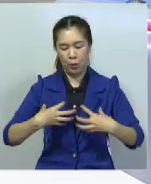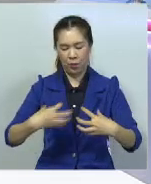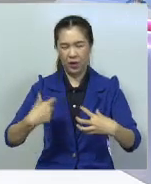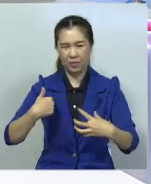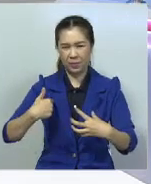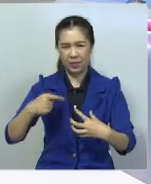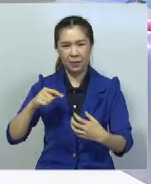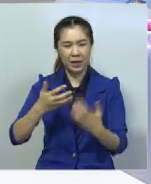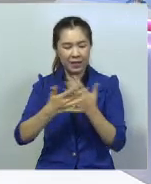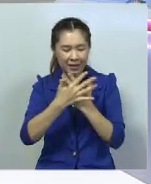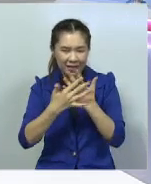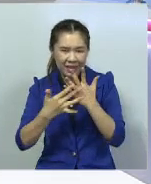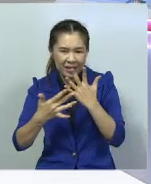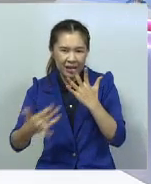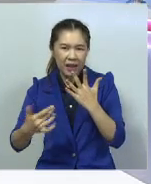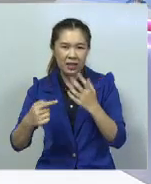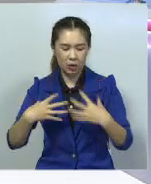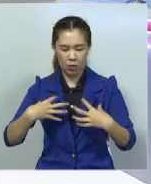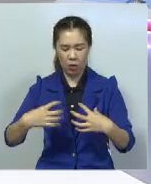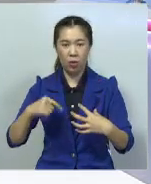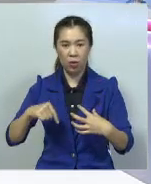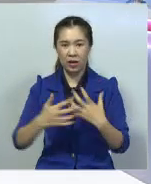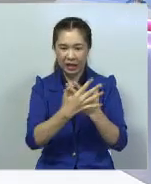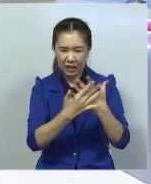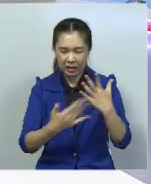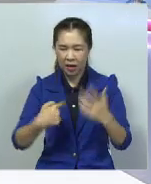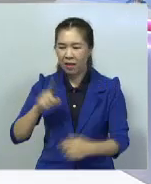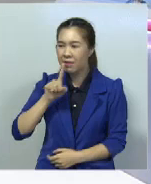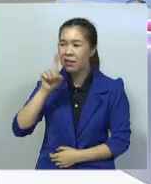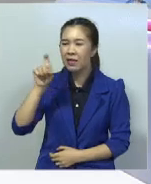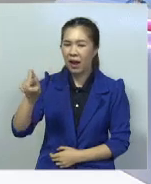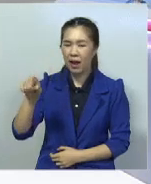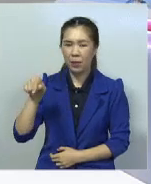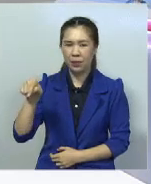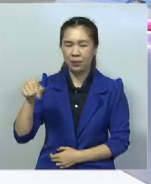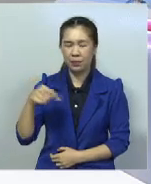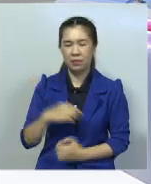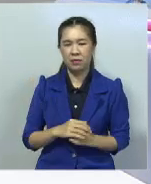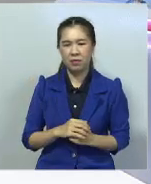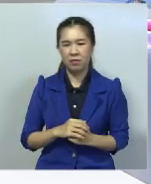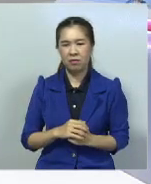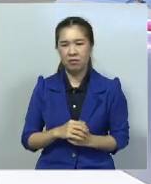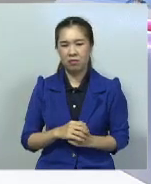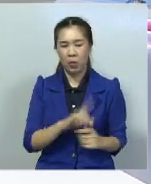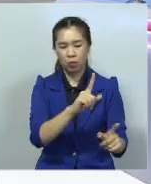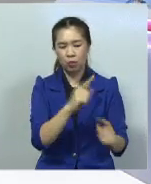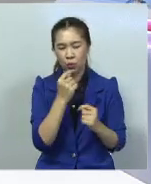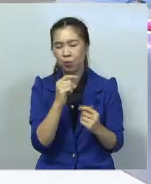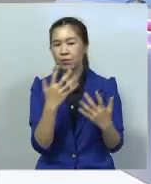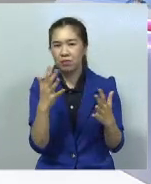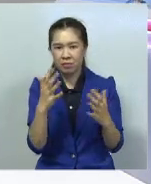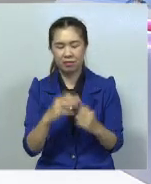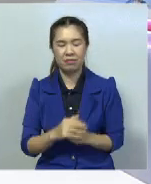ามีแบบเป็นเลือดไหลออกมาจากหน้าอกเนี่ยแล้วก็พอทวงถามไปก็เหมือนกับถูกบ่ายเบี่ยงจากทั้งคุณทางคลินิกเนี่ยนะ